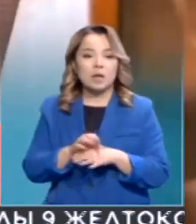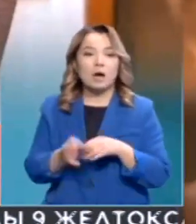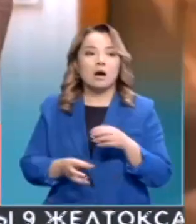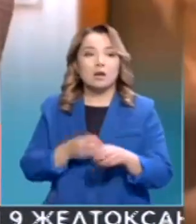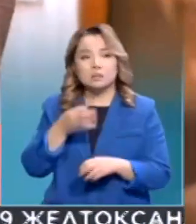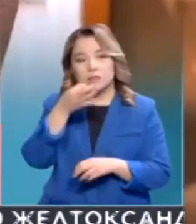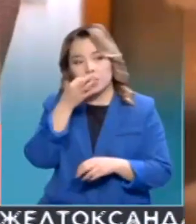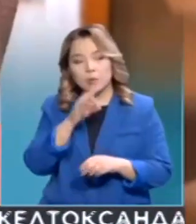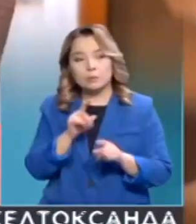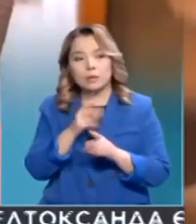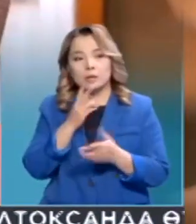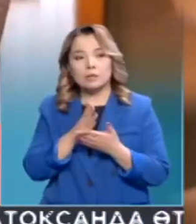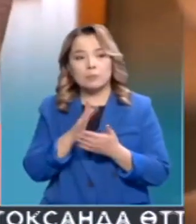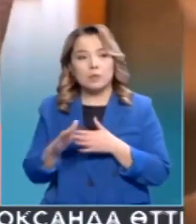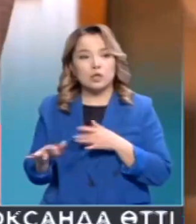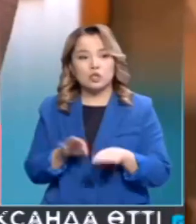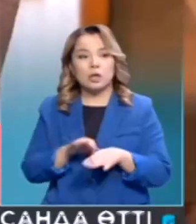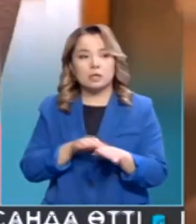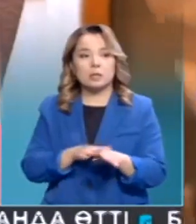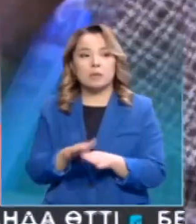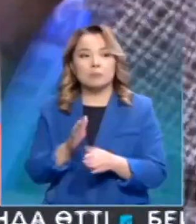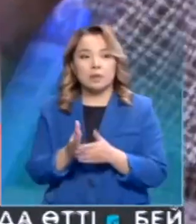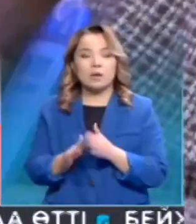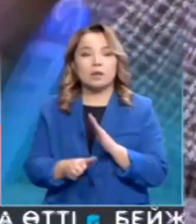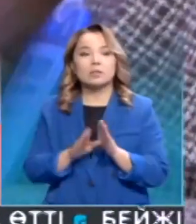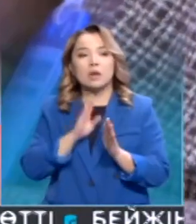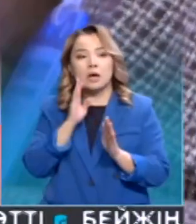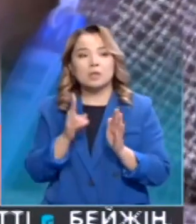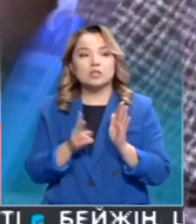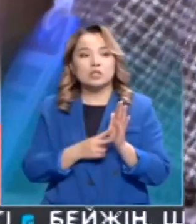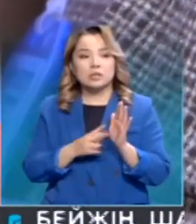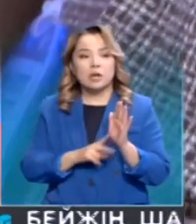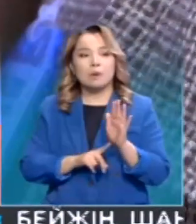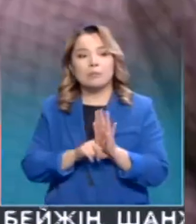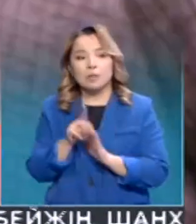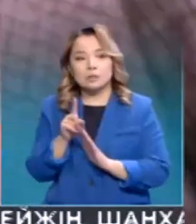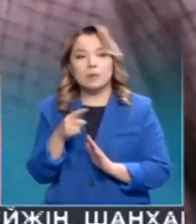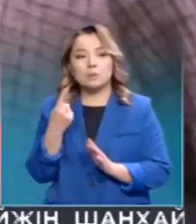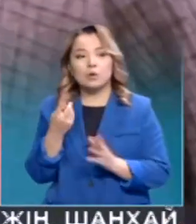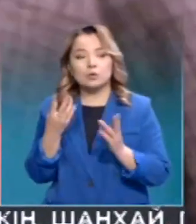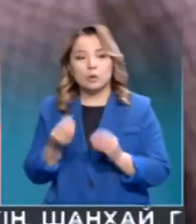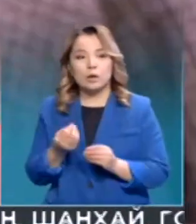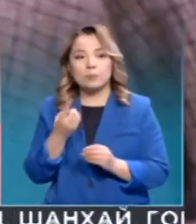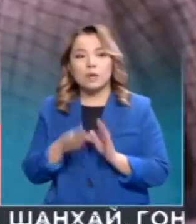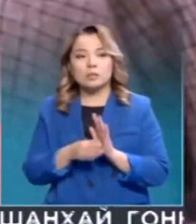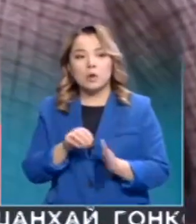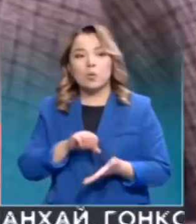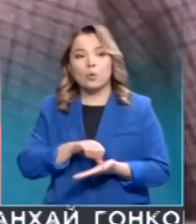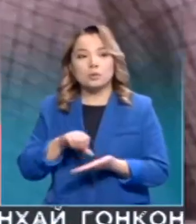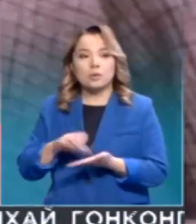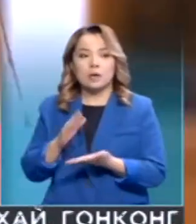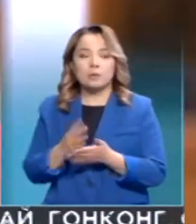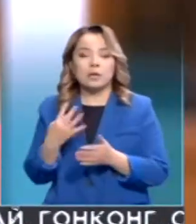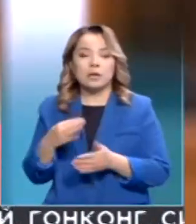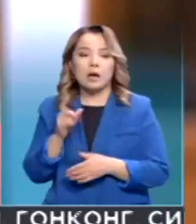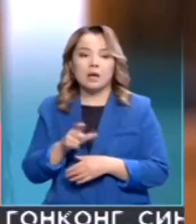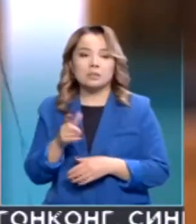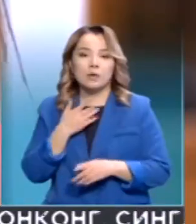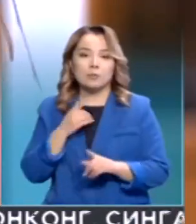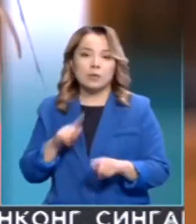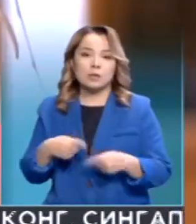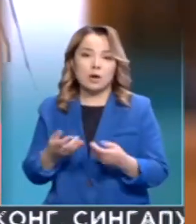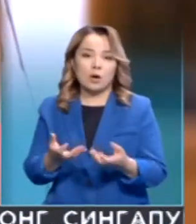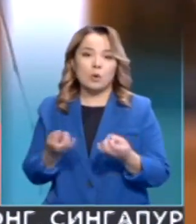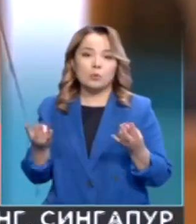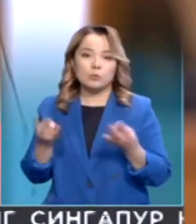әлемдік тәжірибе де бар іс-шара. Таңғы 7-де басталған сауалнамаға бір күнге бір сайлау учаскесіне 40 адамнан дауыс